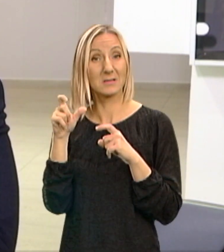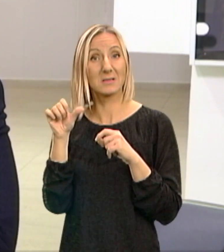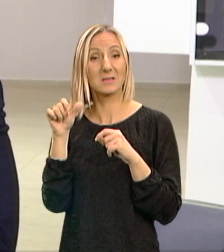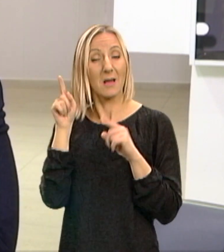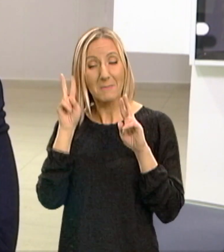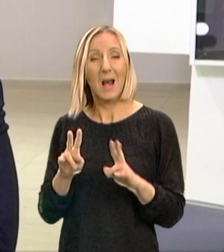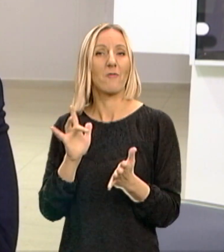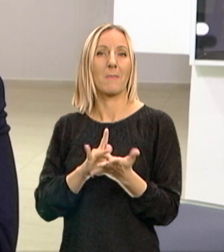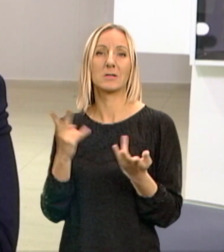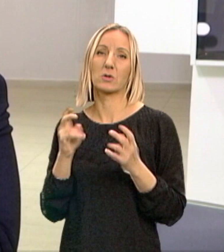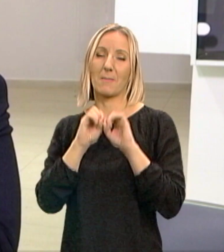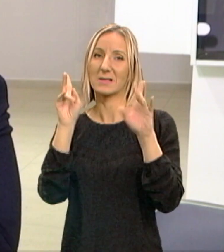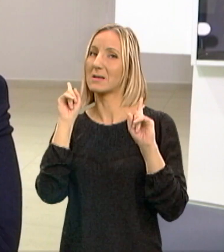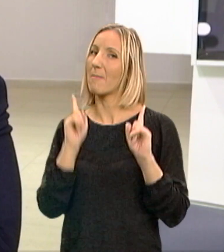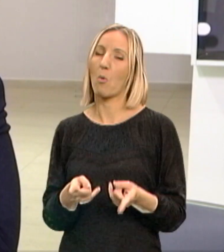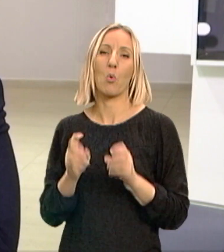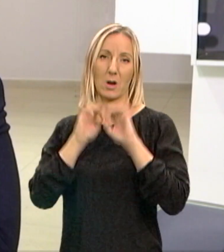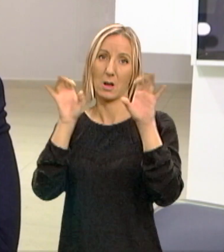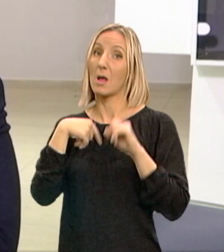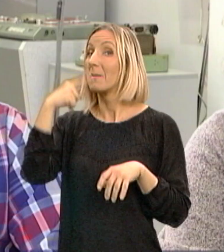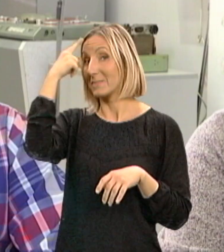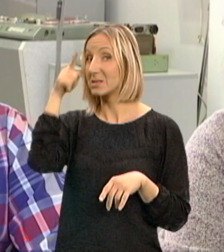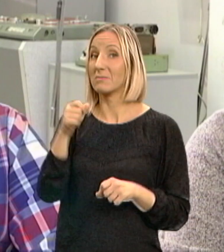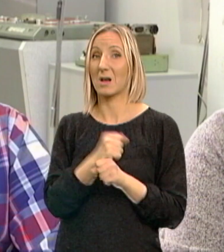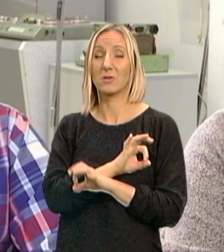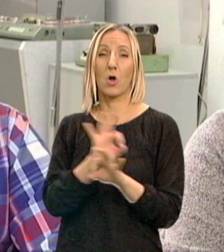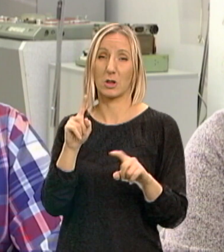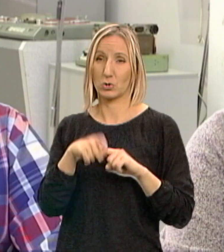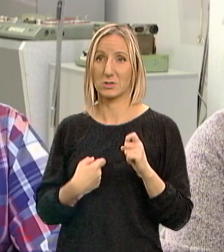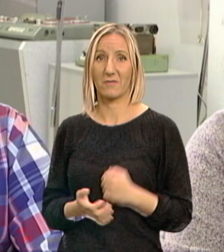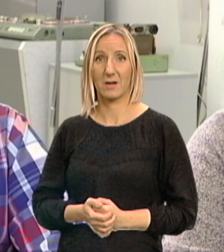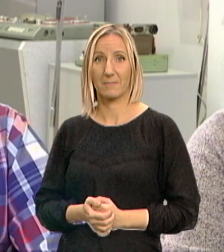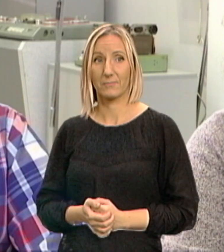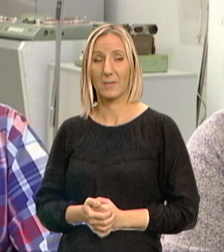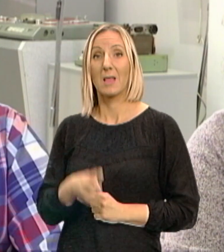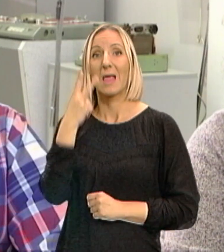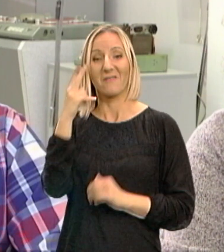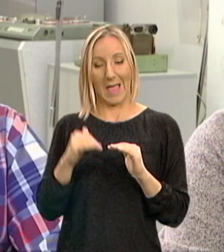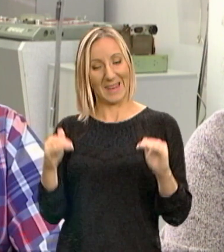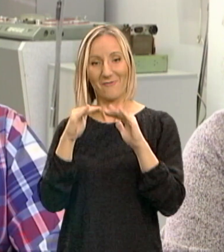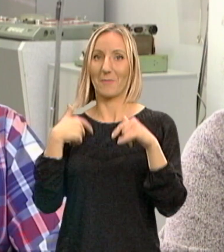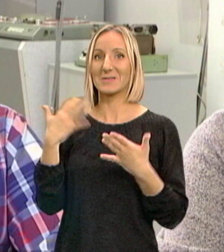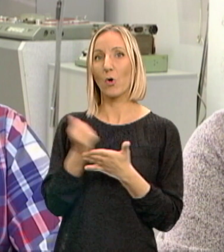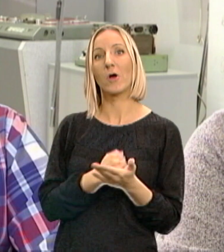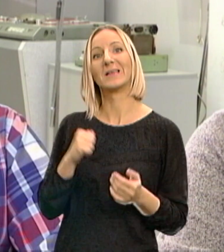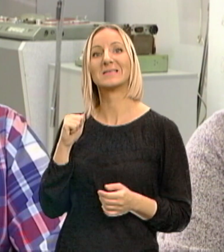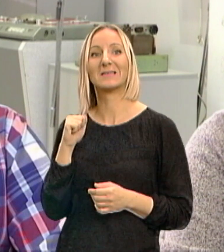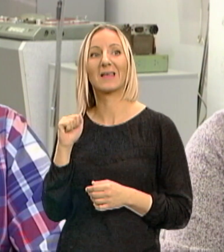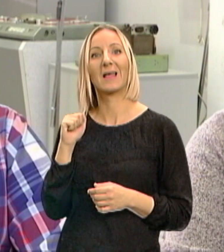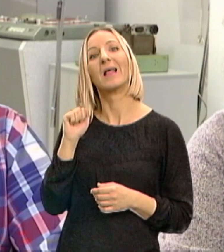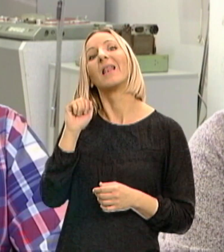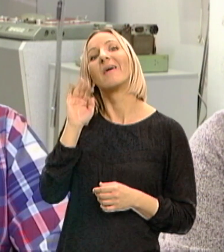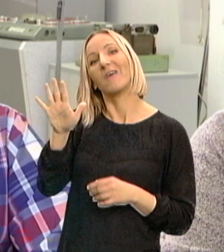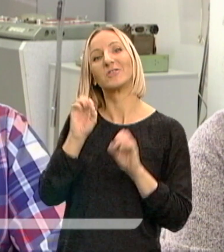plasirati. Tako da mislim da radite odličnu stvar. Mi smo u dva nivoa koristili te vaše prisustvo u